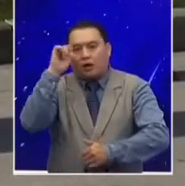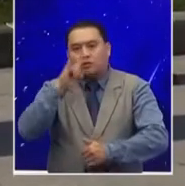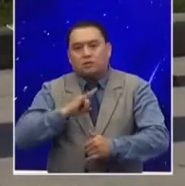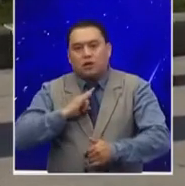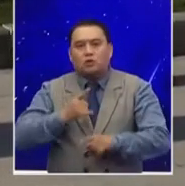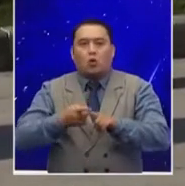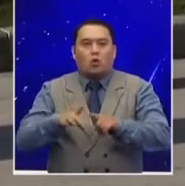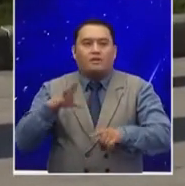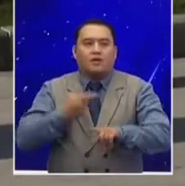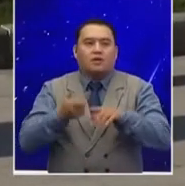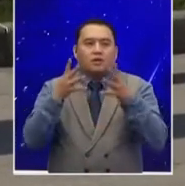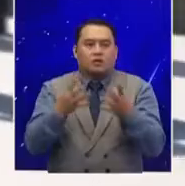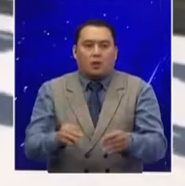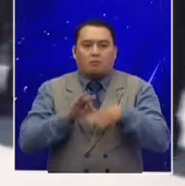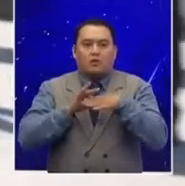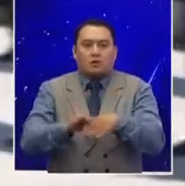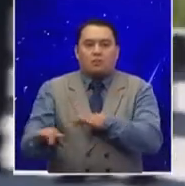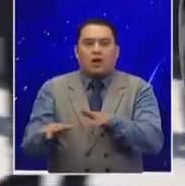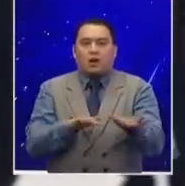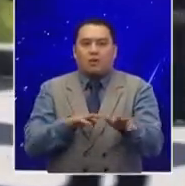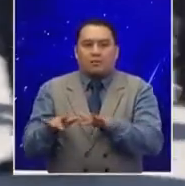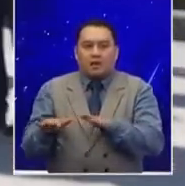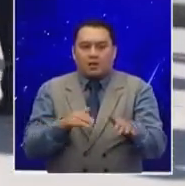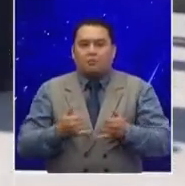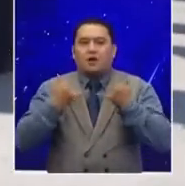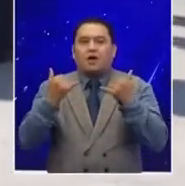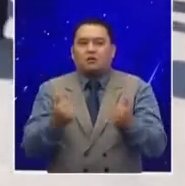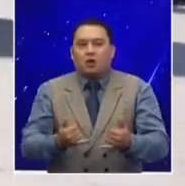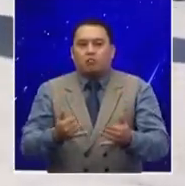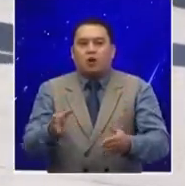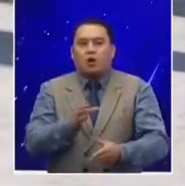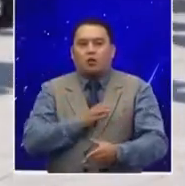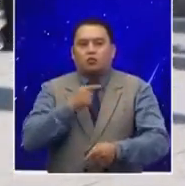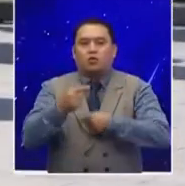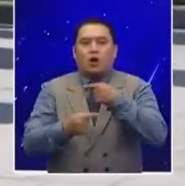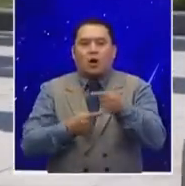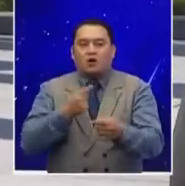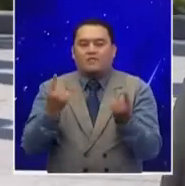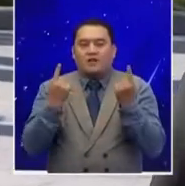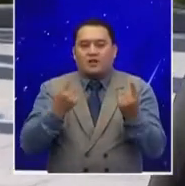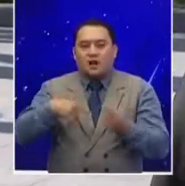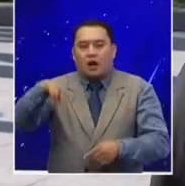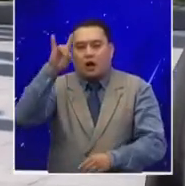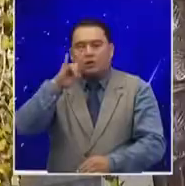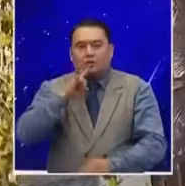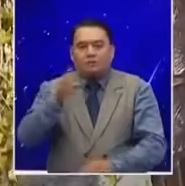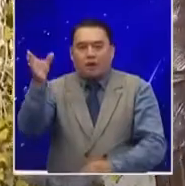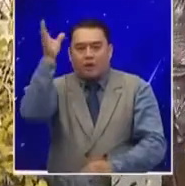и за рубежом в этот день проведены масштабные мероприятия, посвященные богатому наследию великого мыслителя.